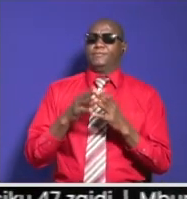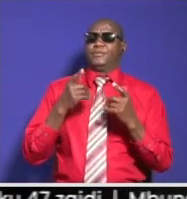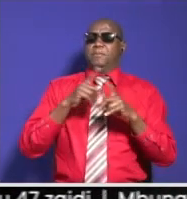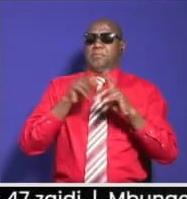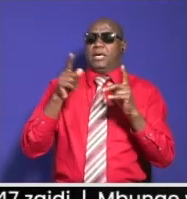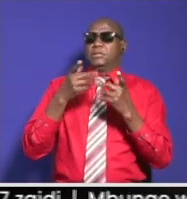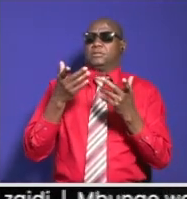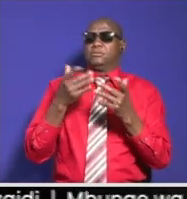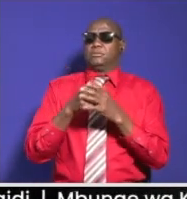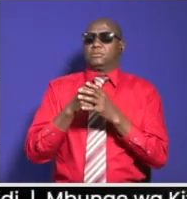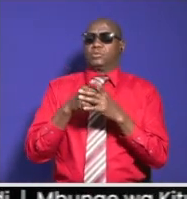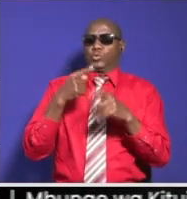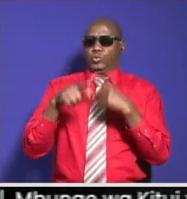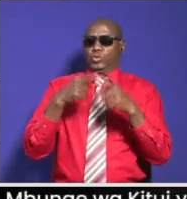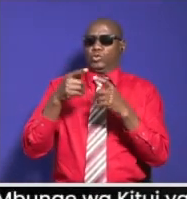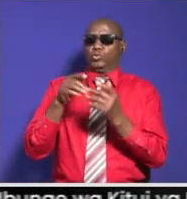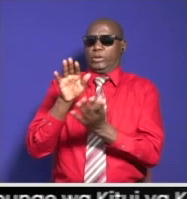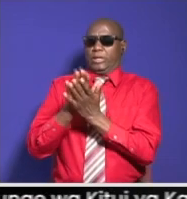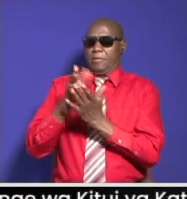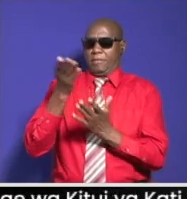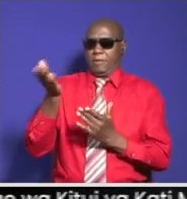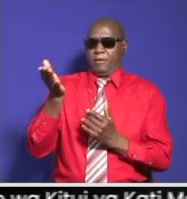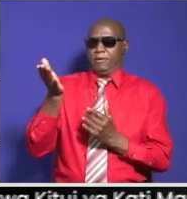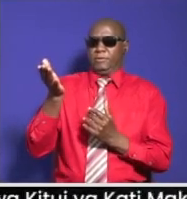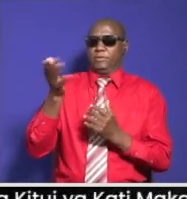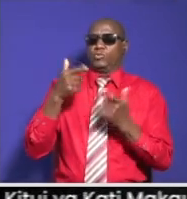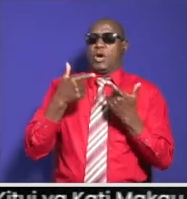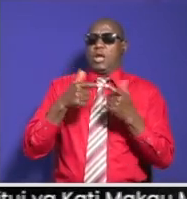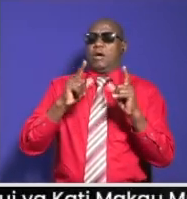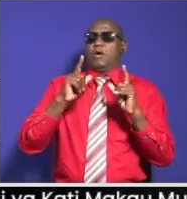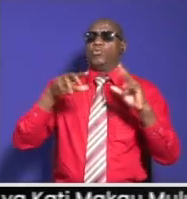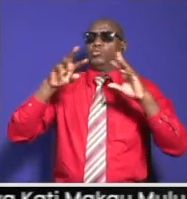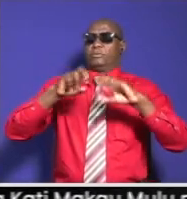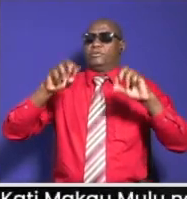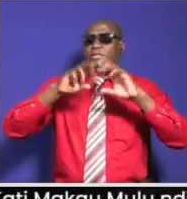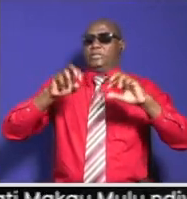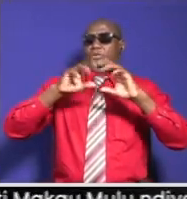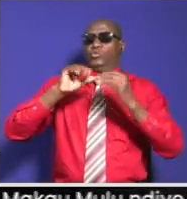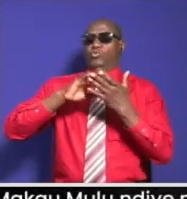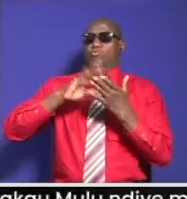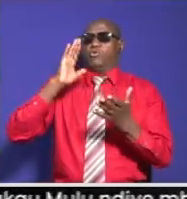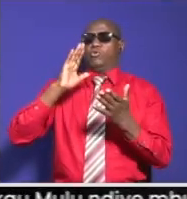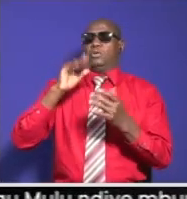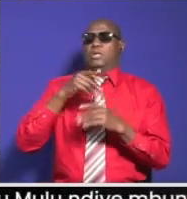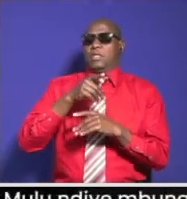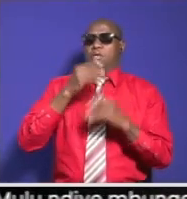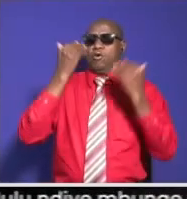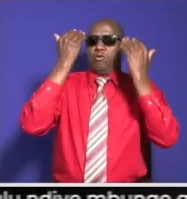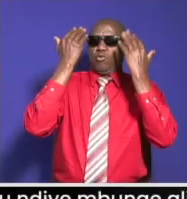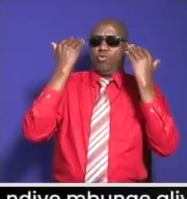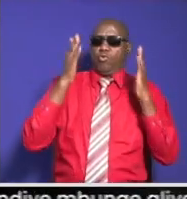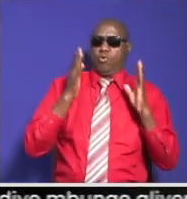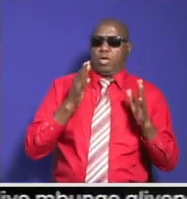kuwashikilia washukiwa kwa angalau wiki 7 ili kuwaruhusu kukamilisha uchunguzi wao, ombi ambalo wakili wa Mackenzie